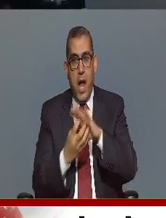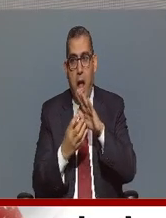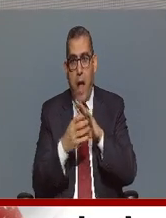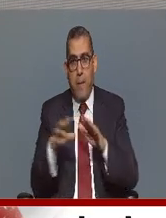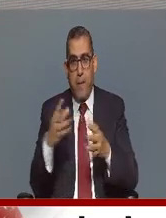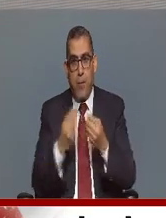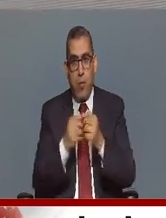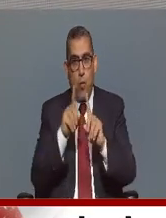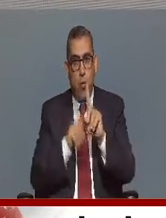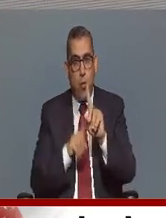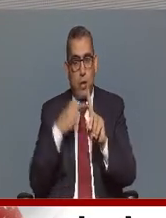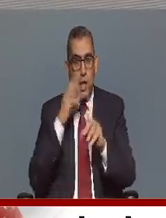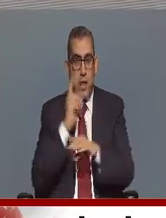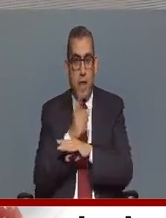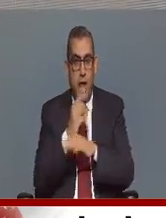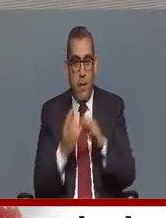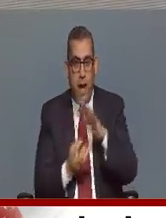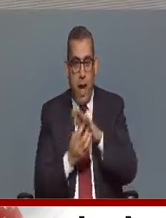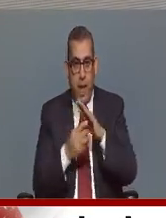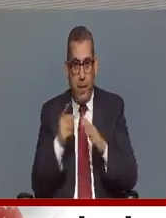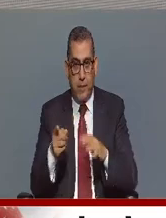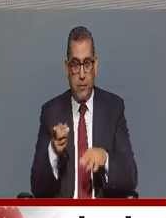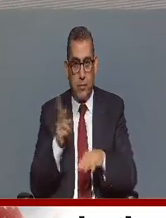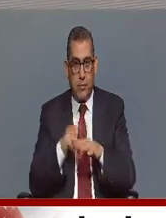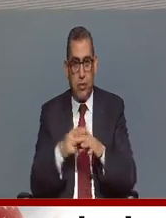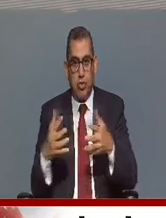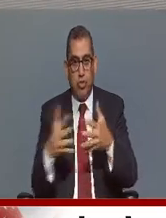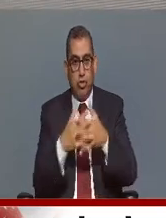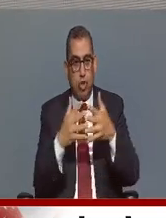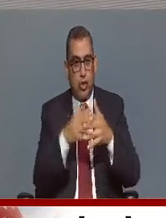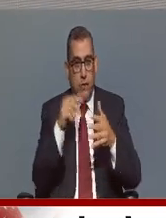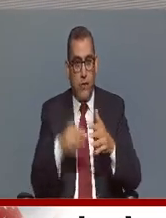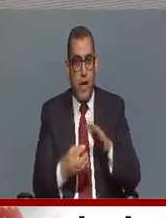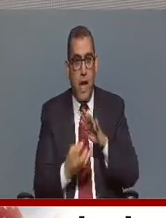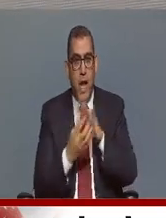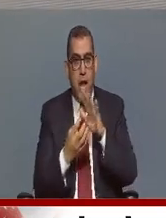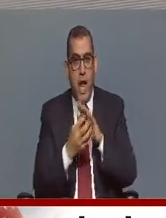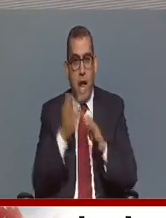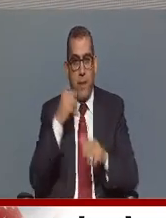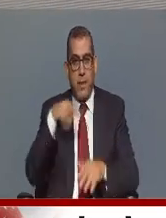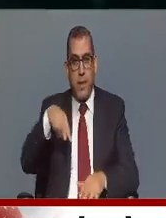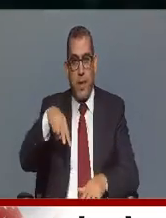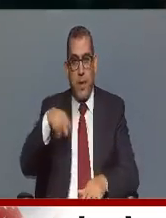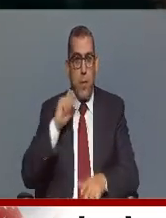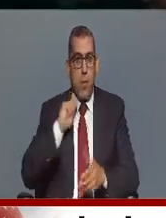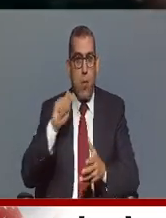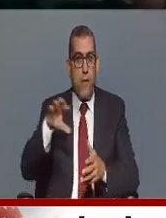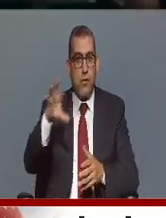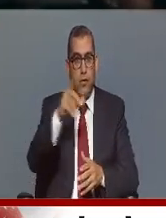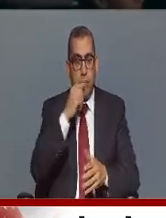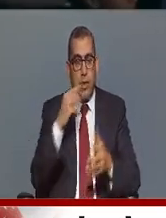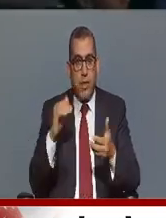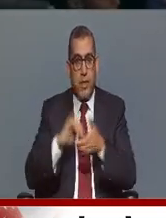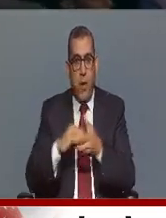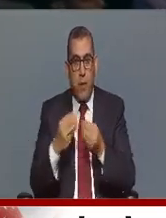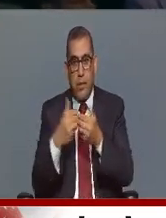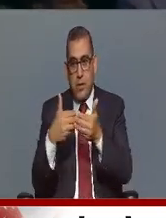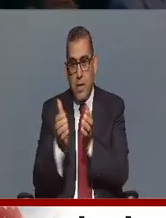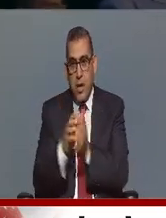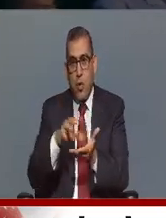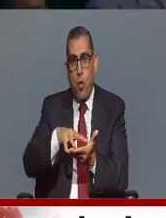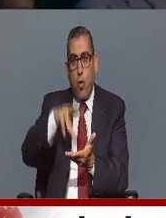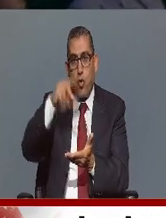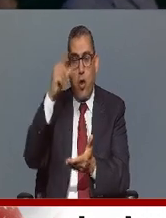وزارة التعليم العالي. شاركنا في جامعات من 8 محافظات عن طريق التعاون بين هيئة قصور الثقافة